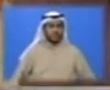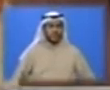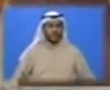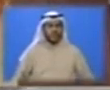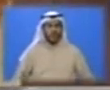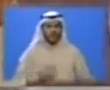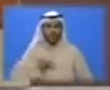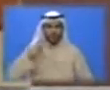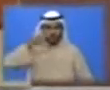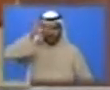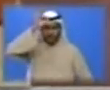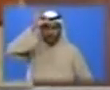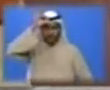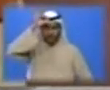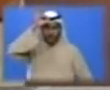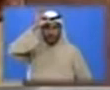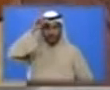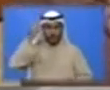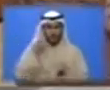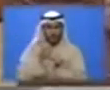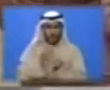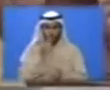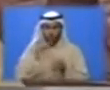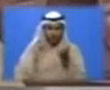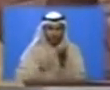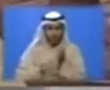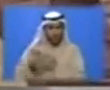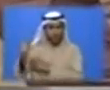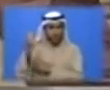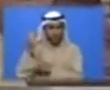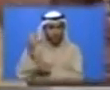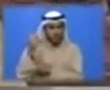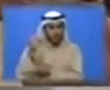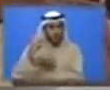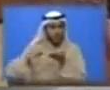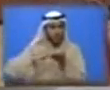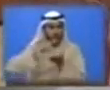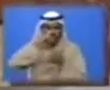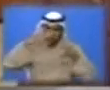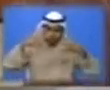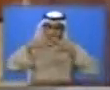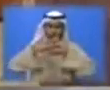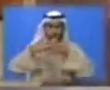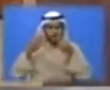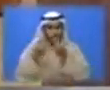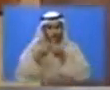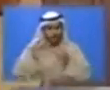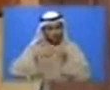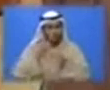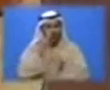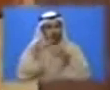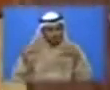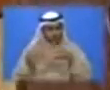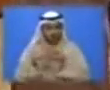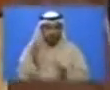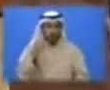نائب رئيس مجلس الوزراء ووزير الداخلية يؤكد أن قوة الوطن تتجسد في تلاحم أبنائه ووقوفهم صفا